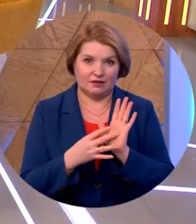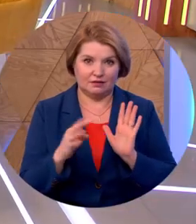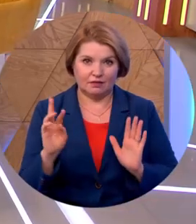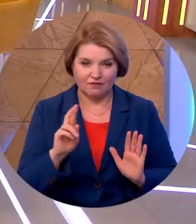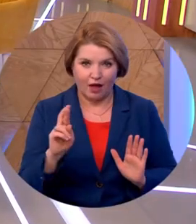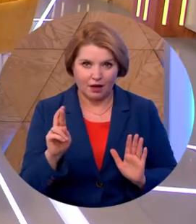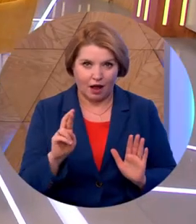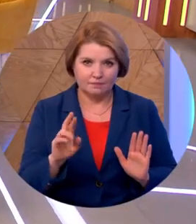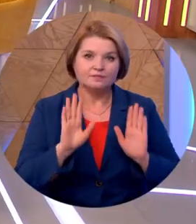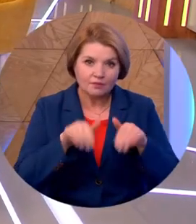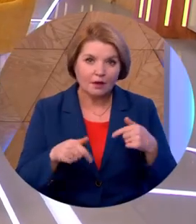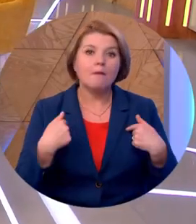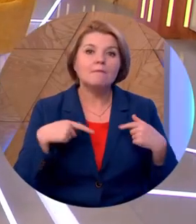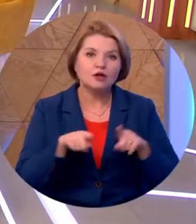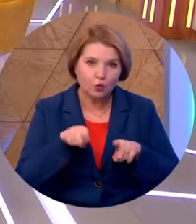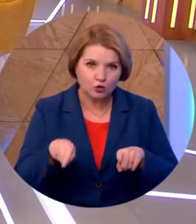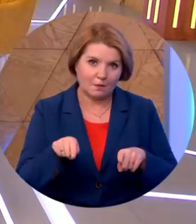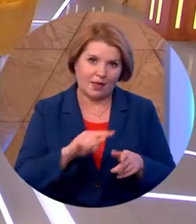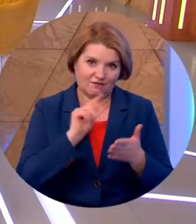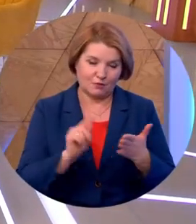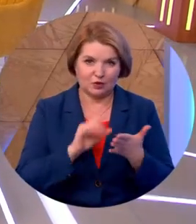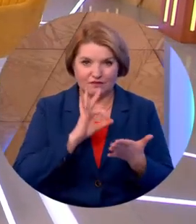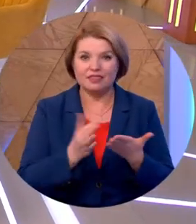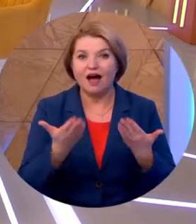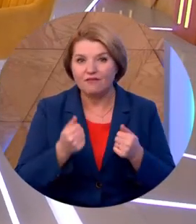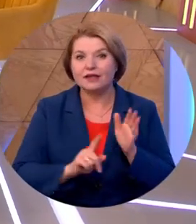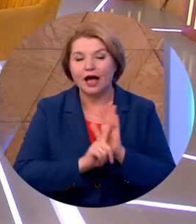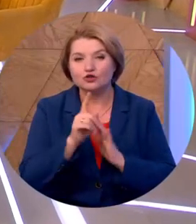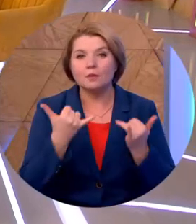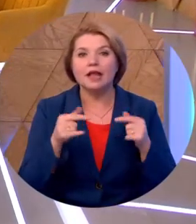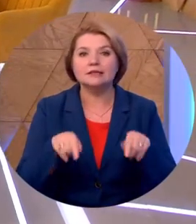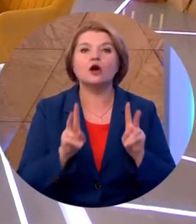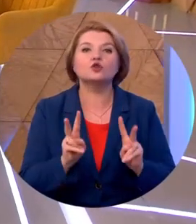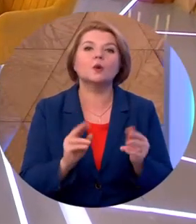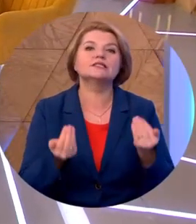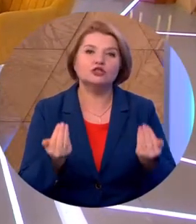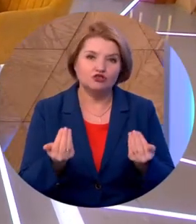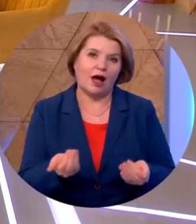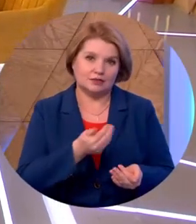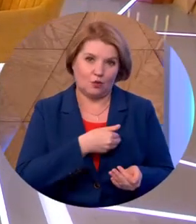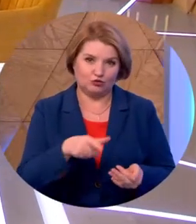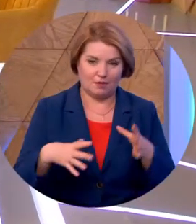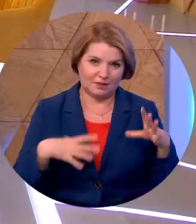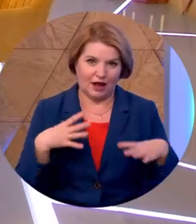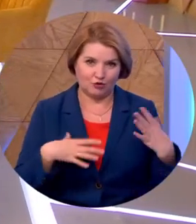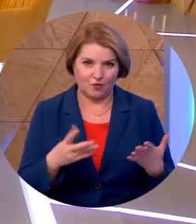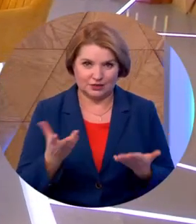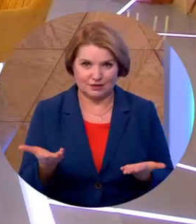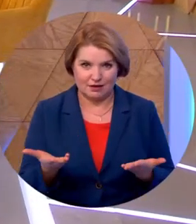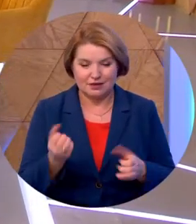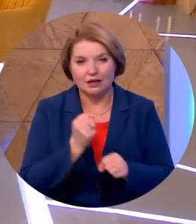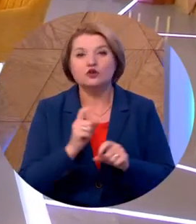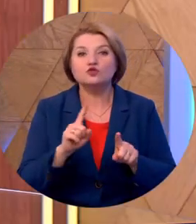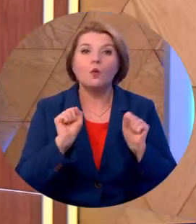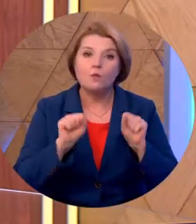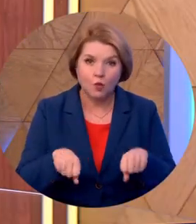расписаны на эти вопросы тоже обязательно ответим но Давайте начнём для тех кто всё-таки сейчас хочет подготовиться сначала что можно